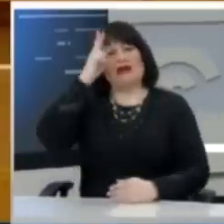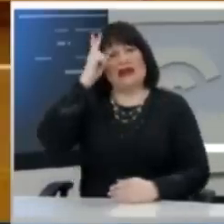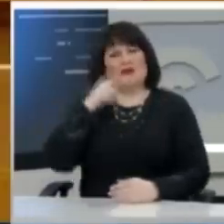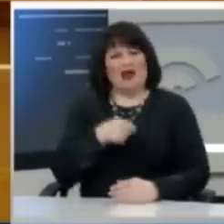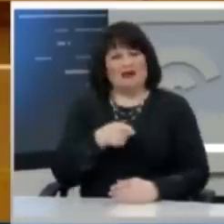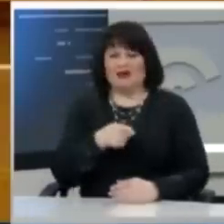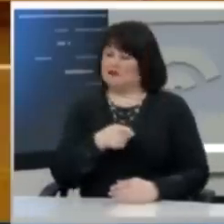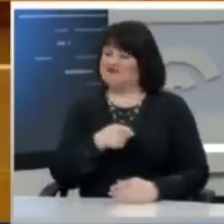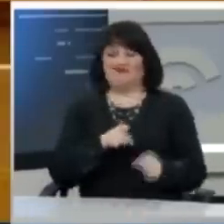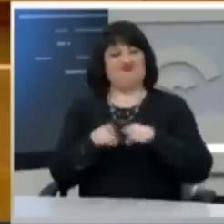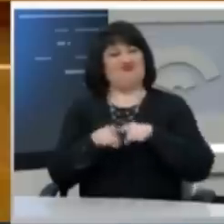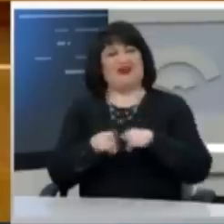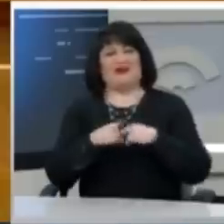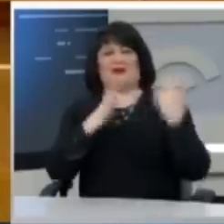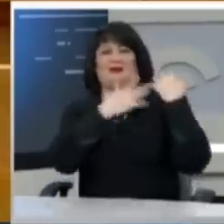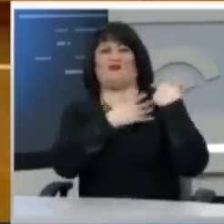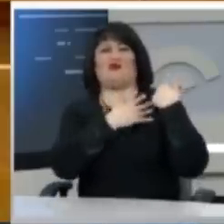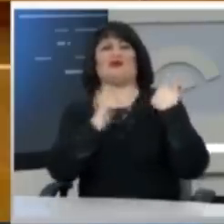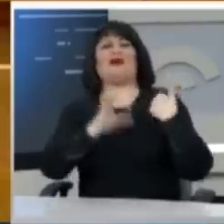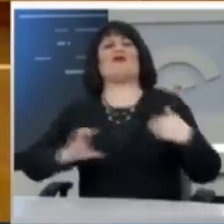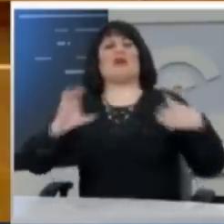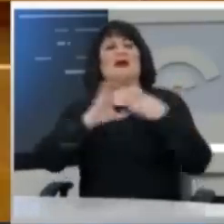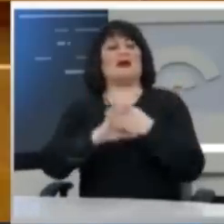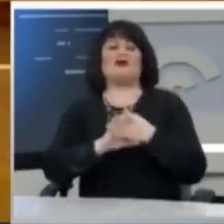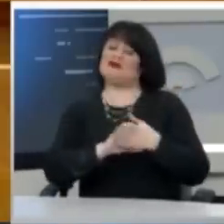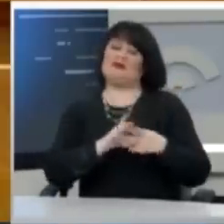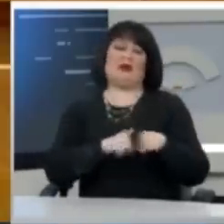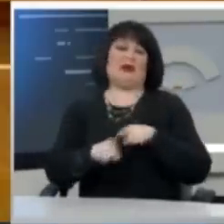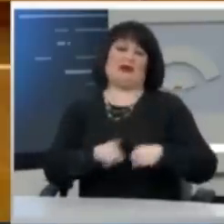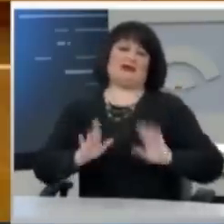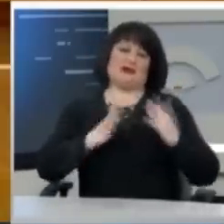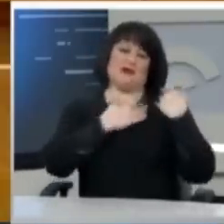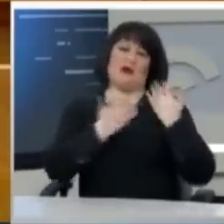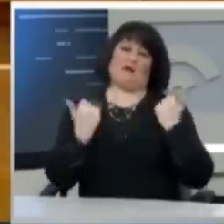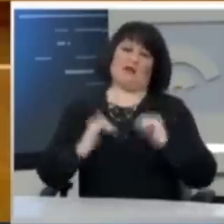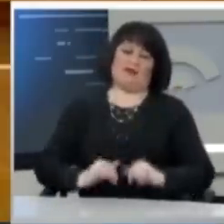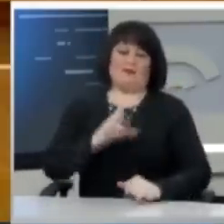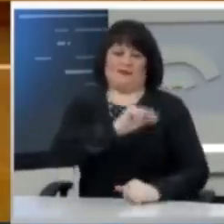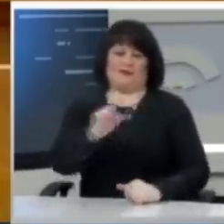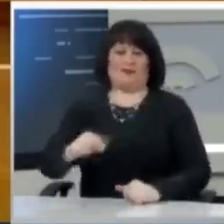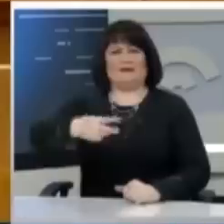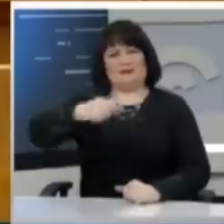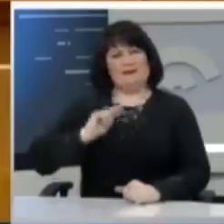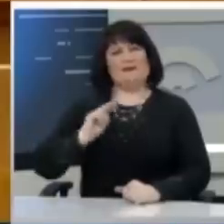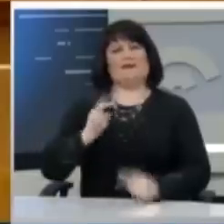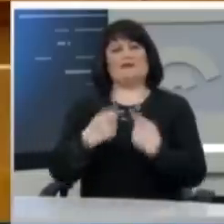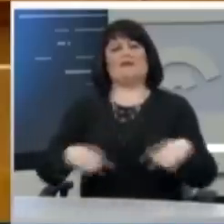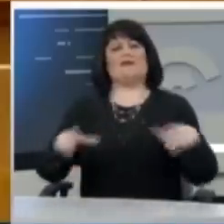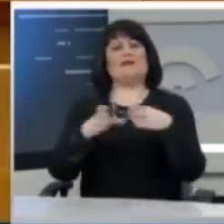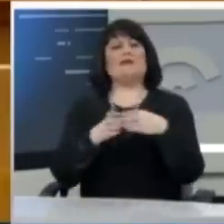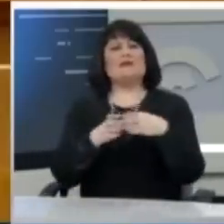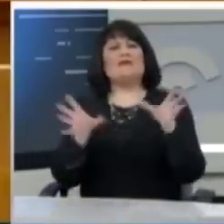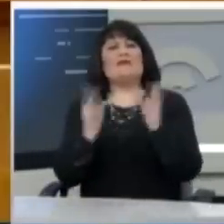δεν εμπίπτει στις αρμοδιότητες της Ευρωπαϊκής Ένωσης. Το ίδιο απάντησε και η Επιτροπή Αναφορών